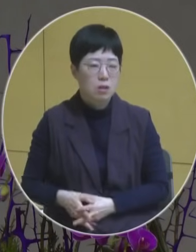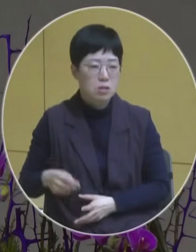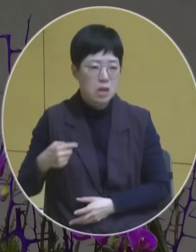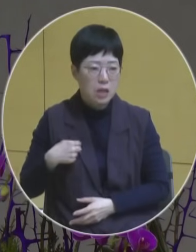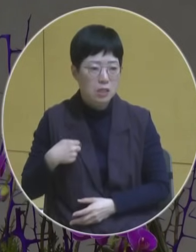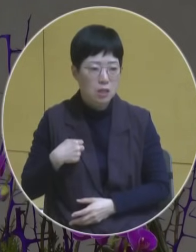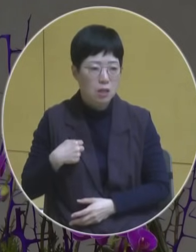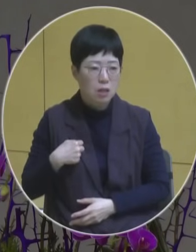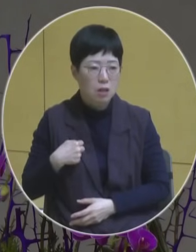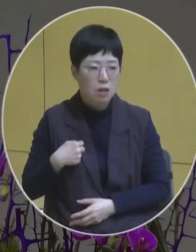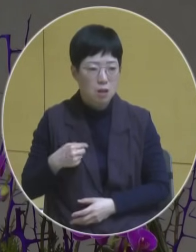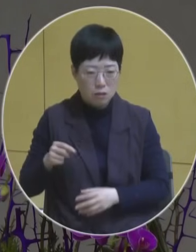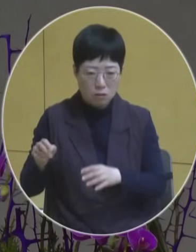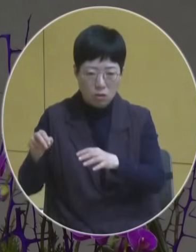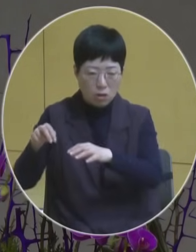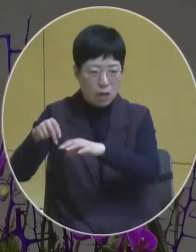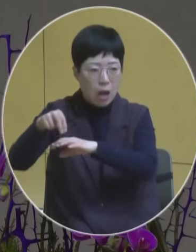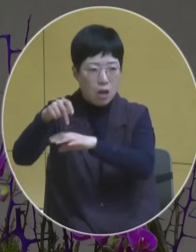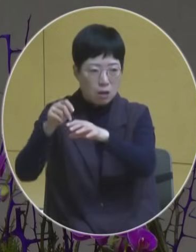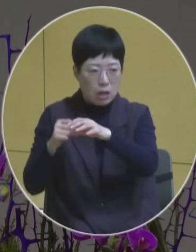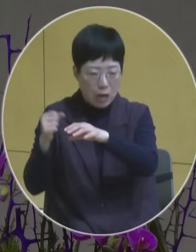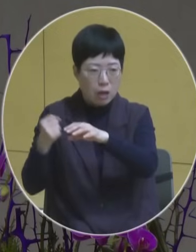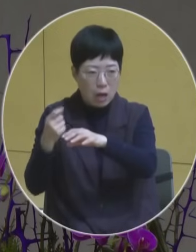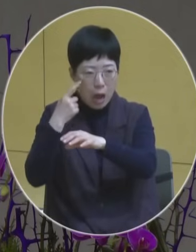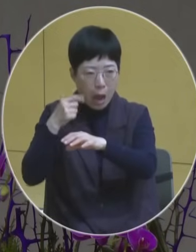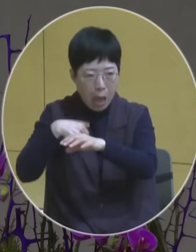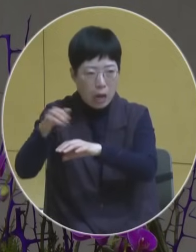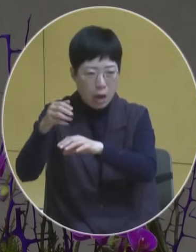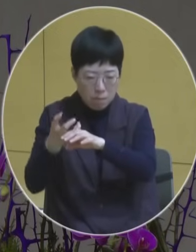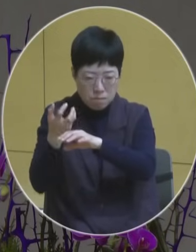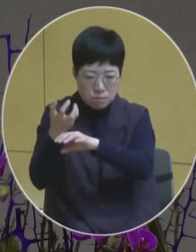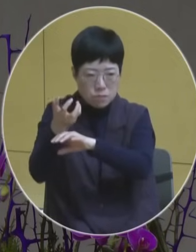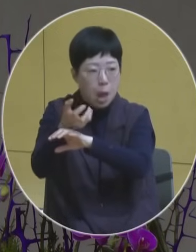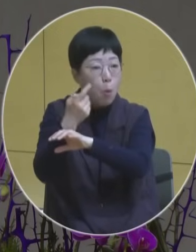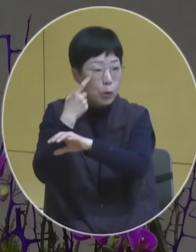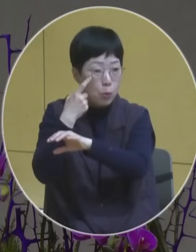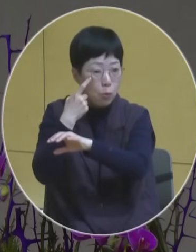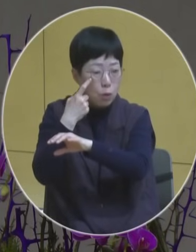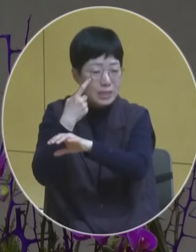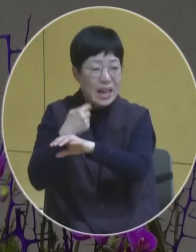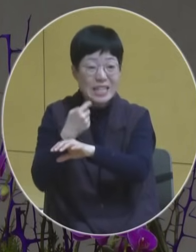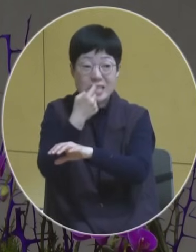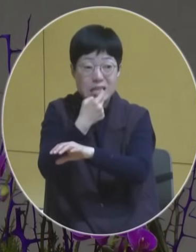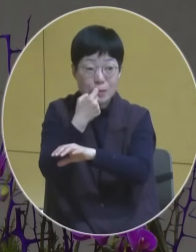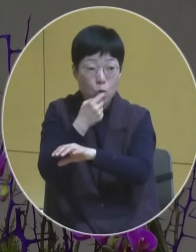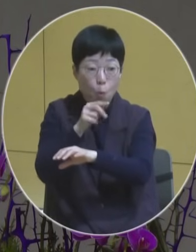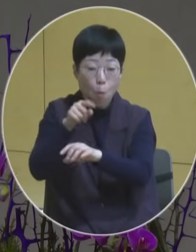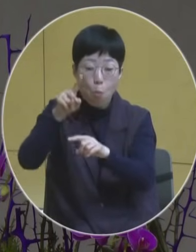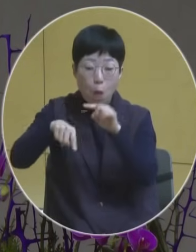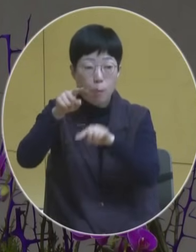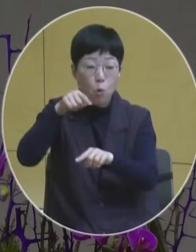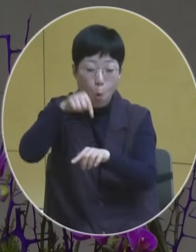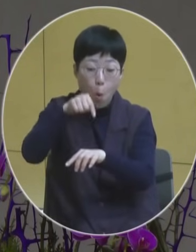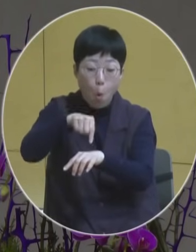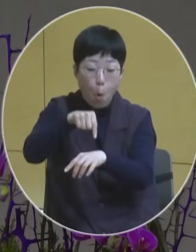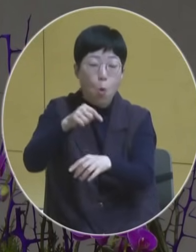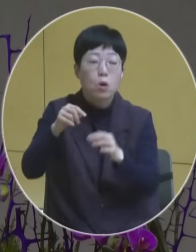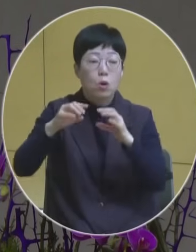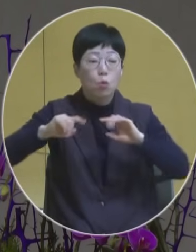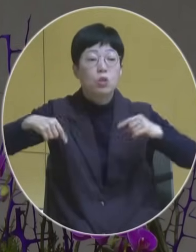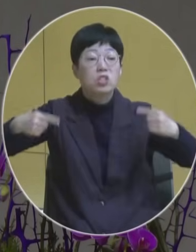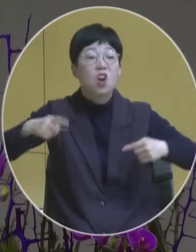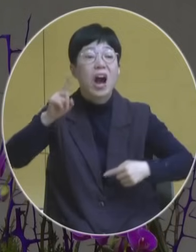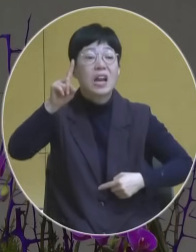자기가 그 종단하기로 그렇게 자기가 결단하게 됩니다. 그러니까 자기 입으로 조그만 막대를 조종해서 움직일 수 있는